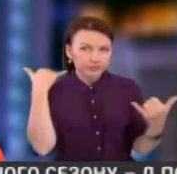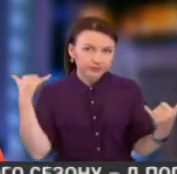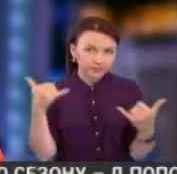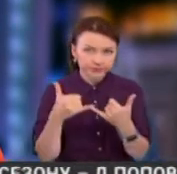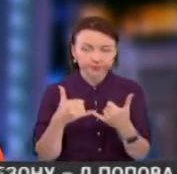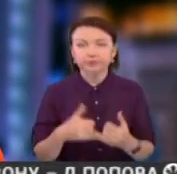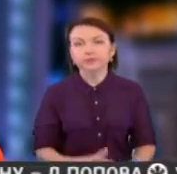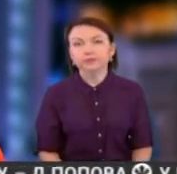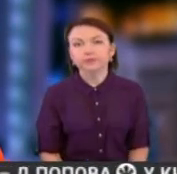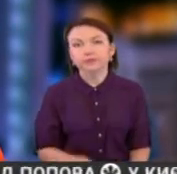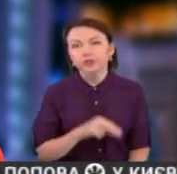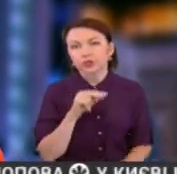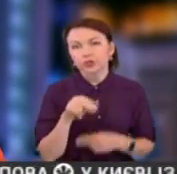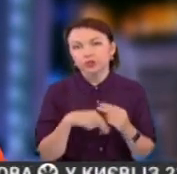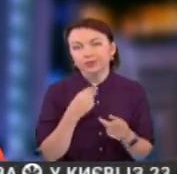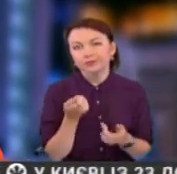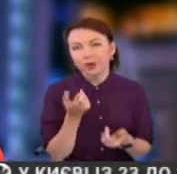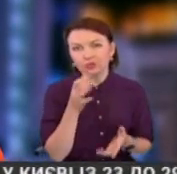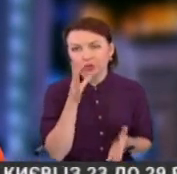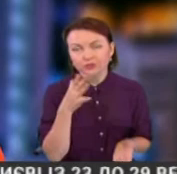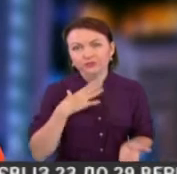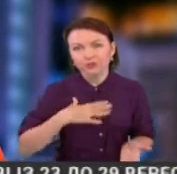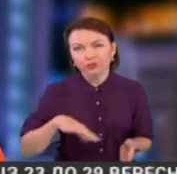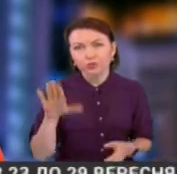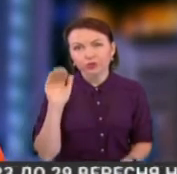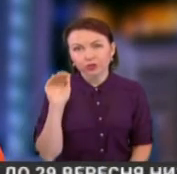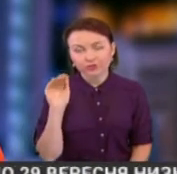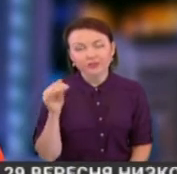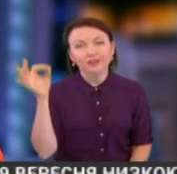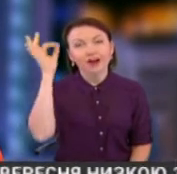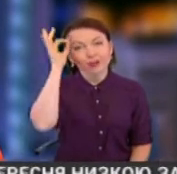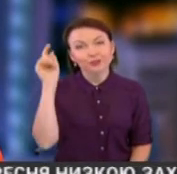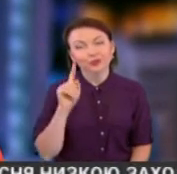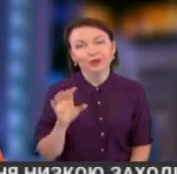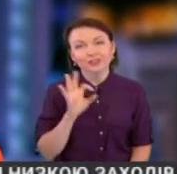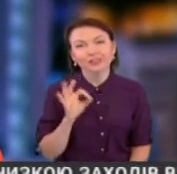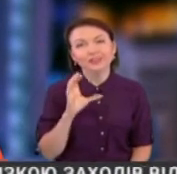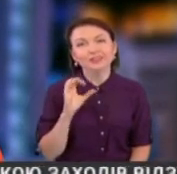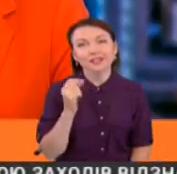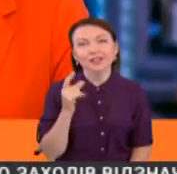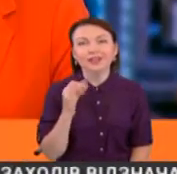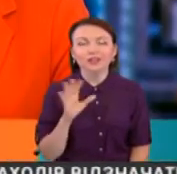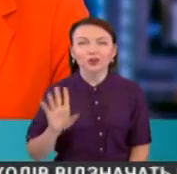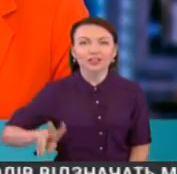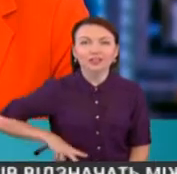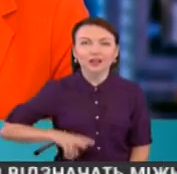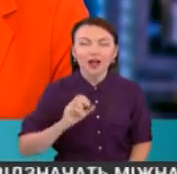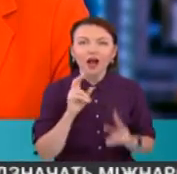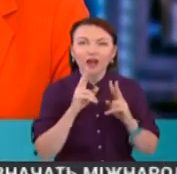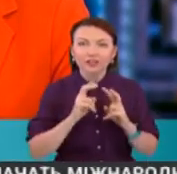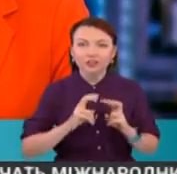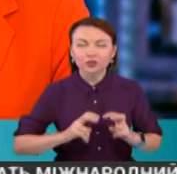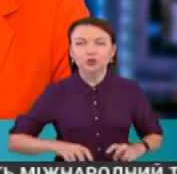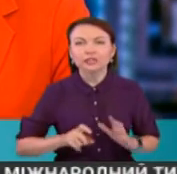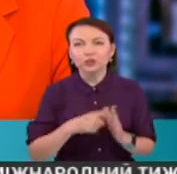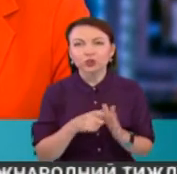прямому зв'язку. Через обмаль часу ми вже вимушені прощатися. Нагадую, що Олександр Сергієнко, директор